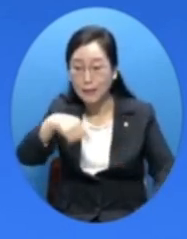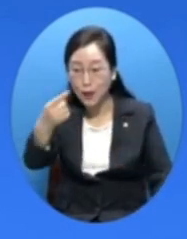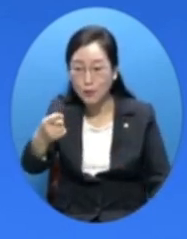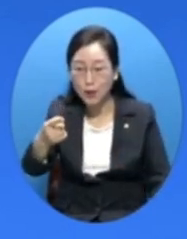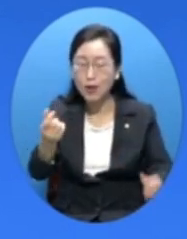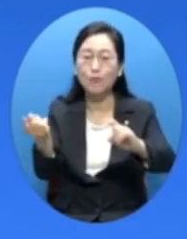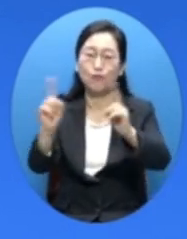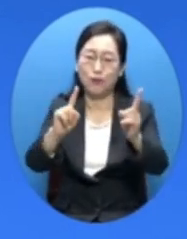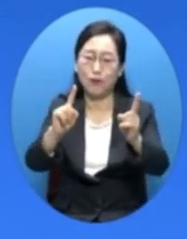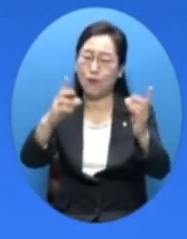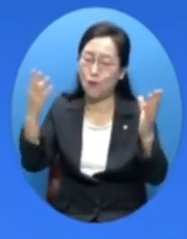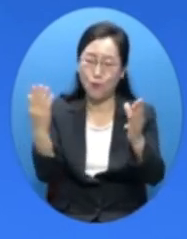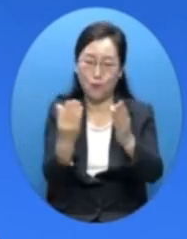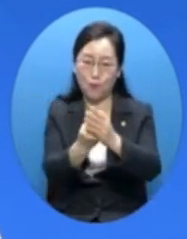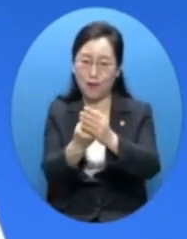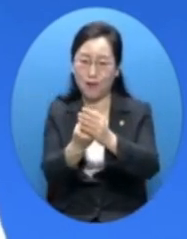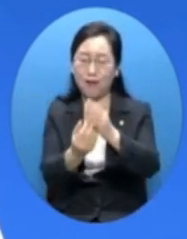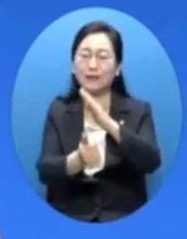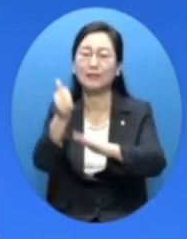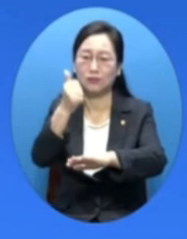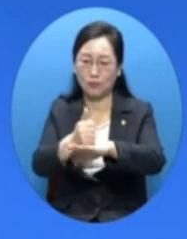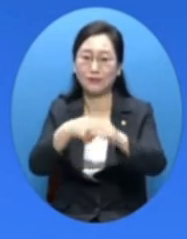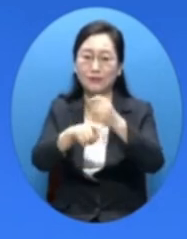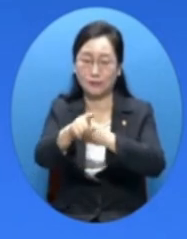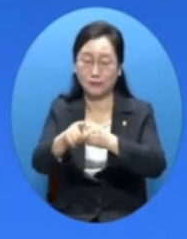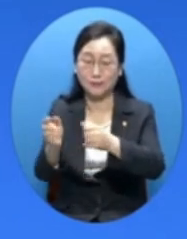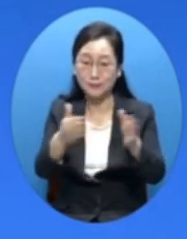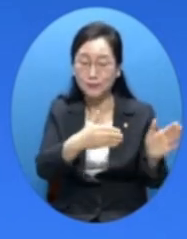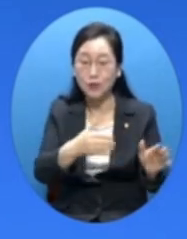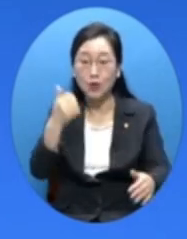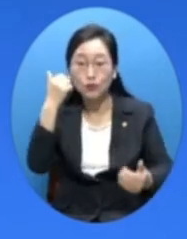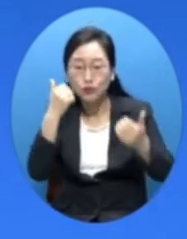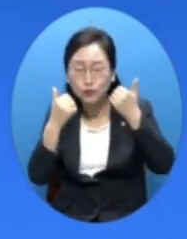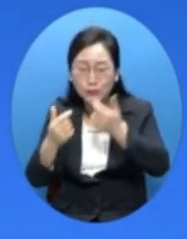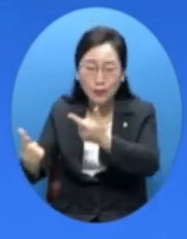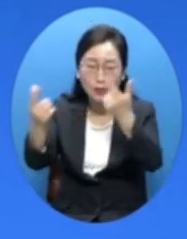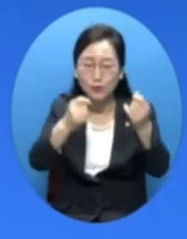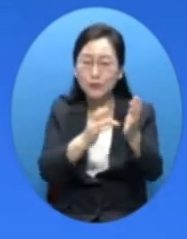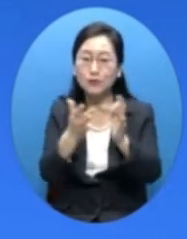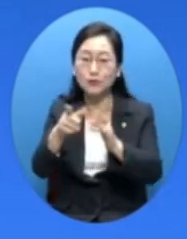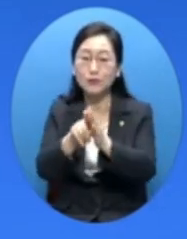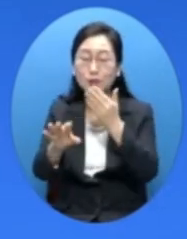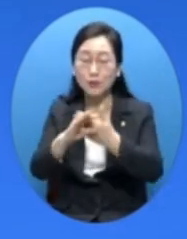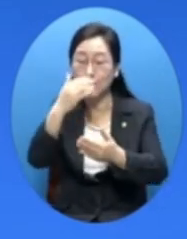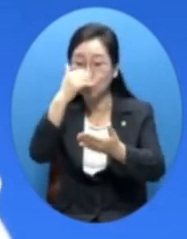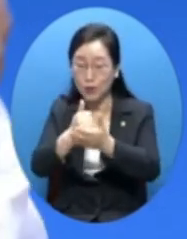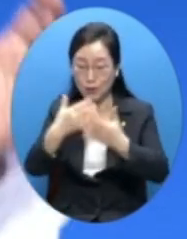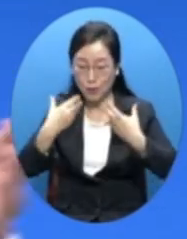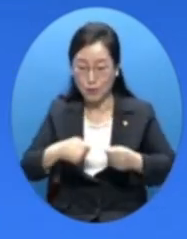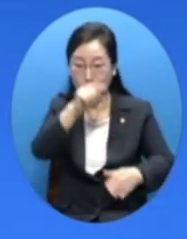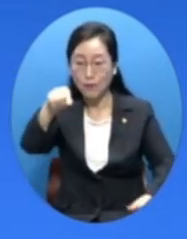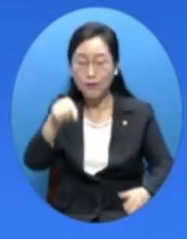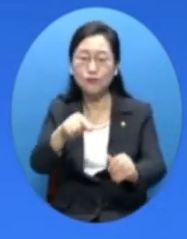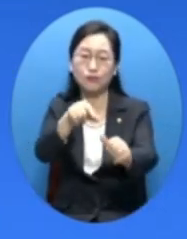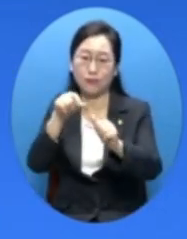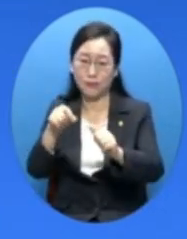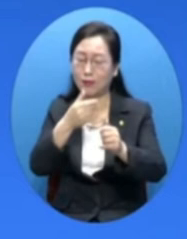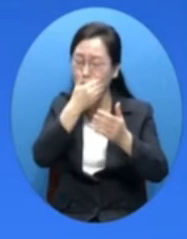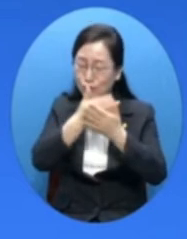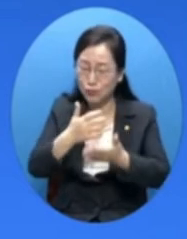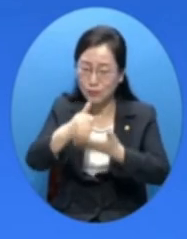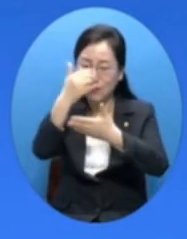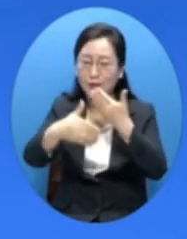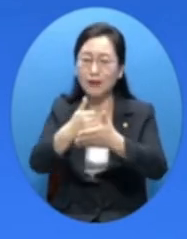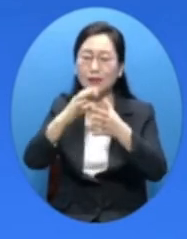때문에 그런 것입니다. 이제 누구든지 예수를 믿기만 하면 죄와 절망에서 구원을 받게 되고 존귀한 하나님의 자녀로 살아가게